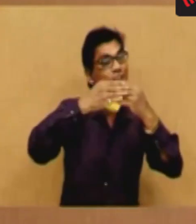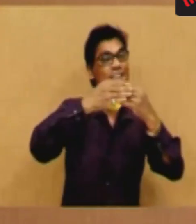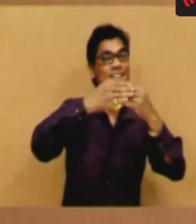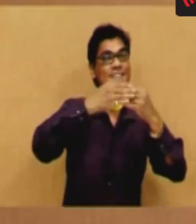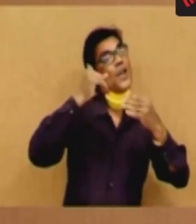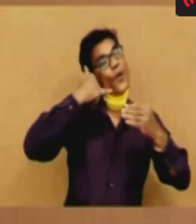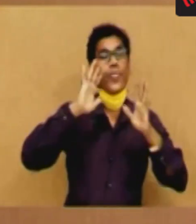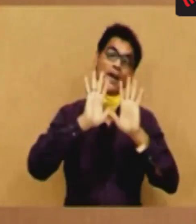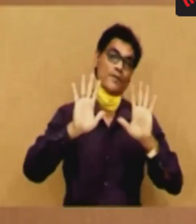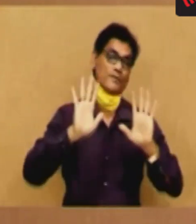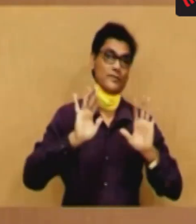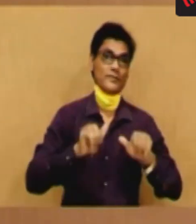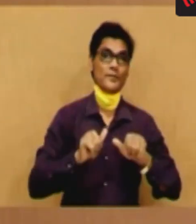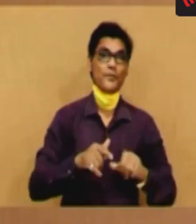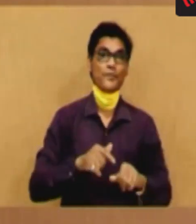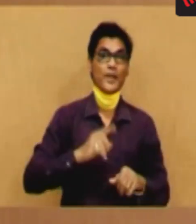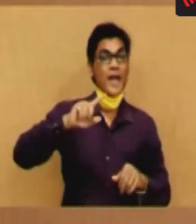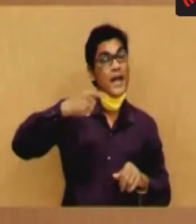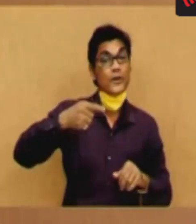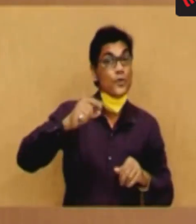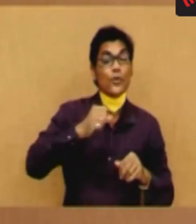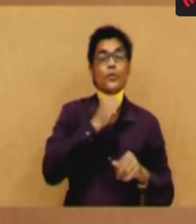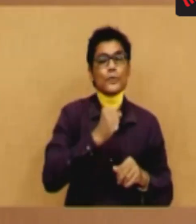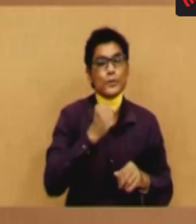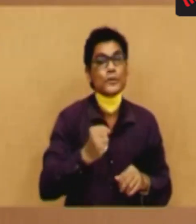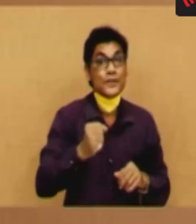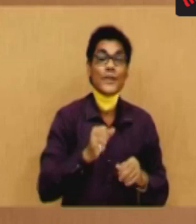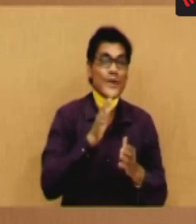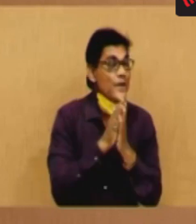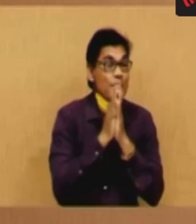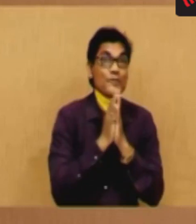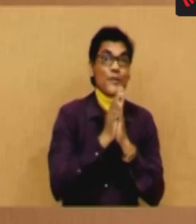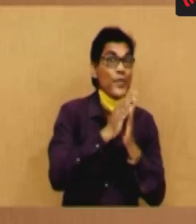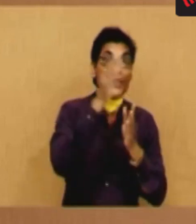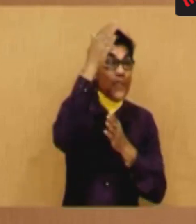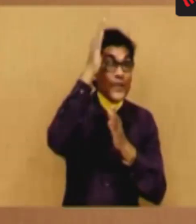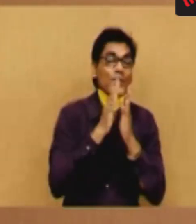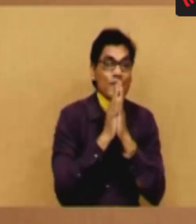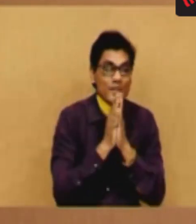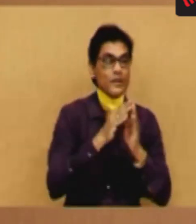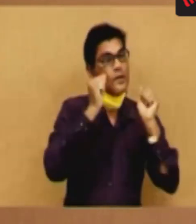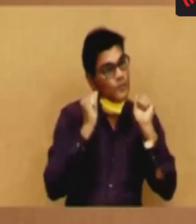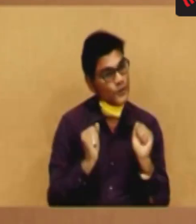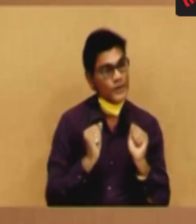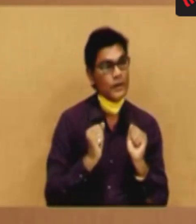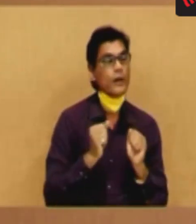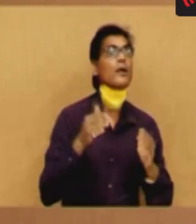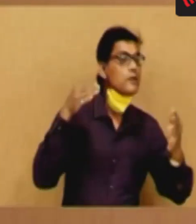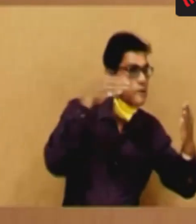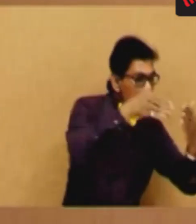ନାହିଁ। ଆଗରୁ ଆମର ବୟସ୍କମାନେ ଗାଁ ମନ୍ଦିରକୁ ଯାଉଥିଲେ ମନ୍ଦିର ବେଢ଼ାରେ ବସୁଥିଲେ